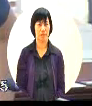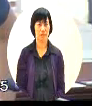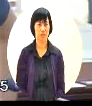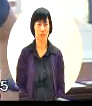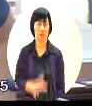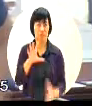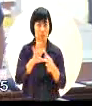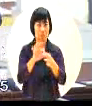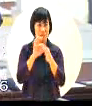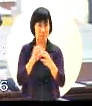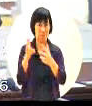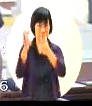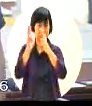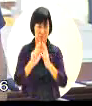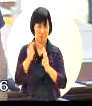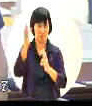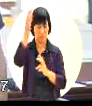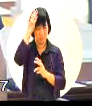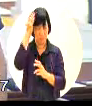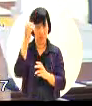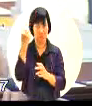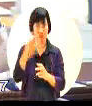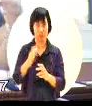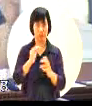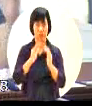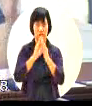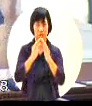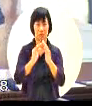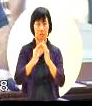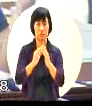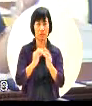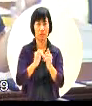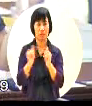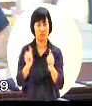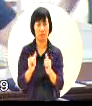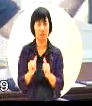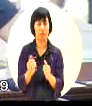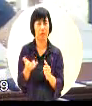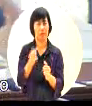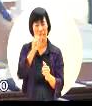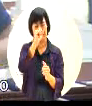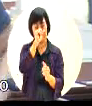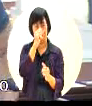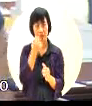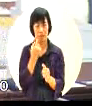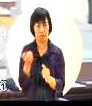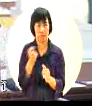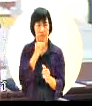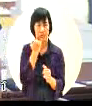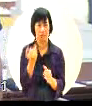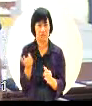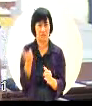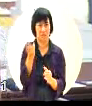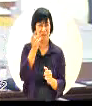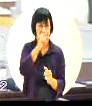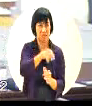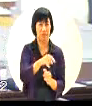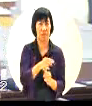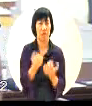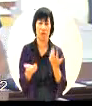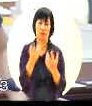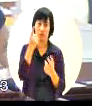桥头新市镇吼后期都来到底大寮啊，啊大寮离家这个可能差不多公里外